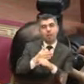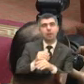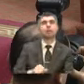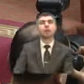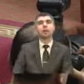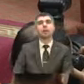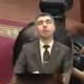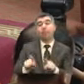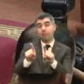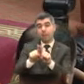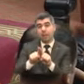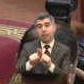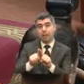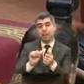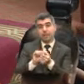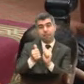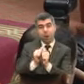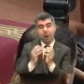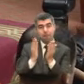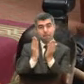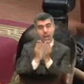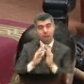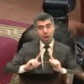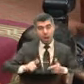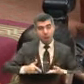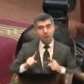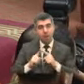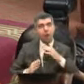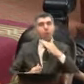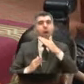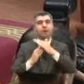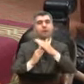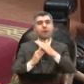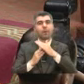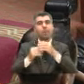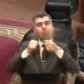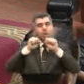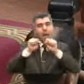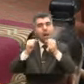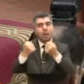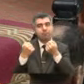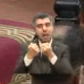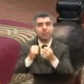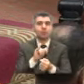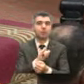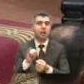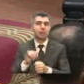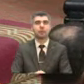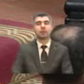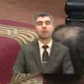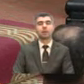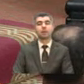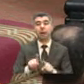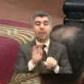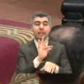ويجب أن تكون الرياضة في المدارس لينتهي الشغب في الملاعب. أما بخصوص الإجراءات المتخذة طبعاً وتفعيل